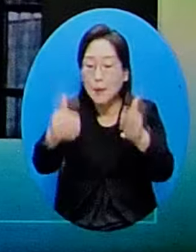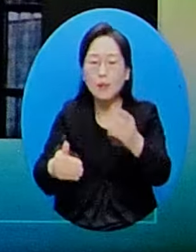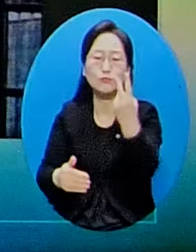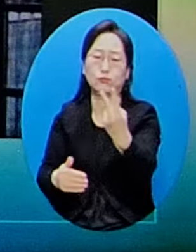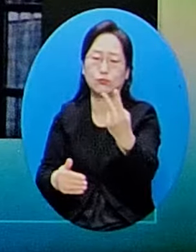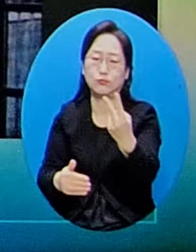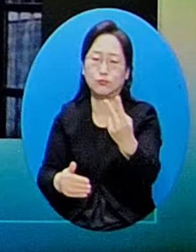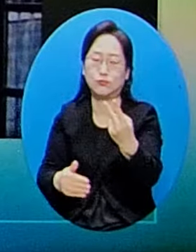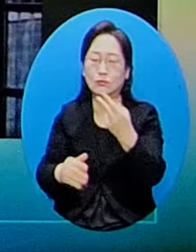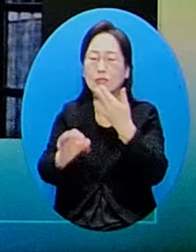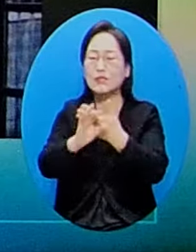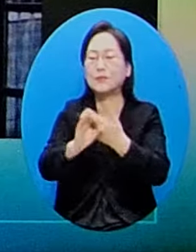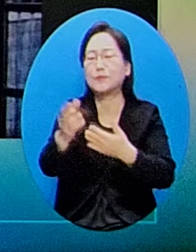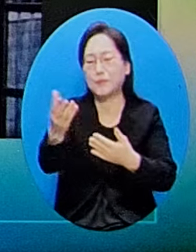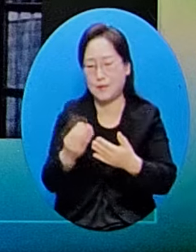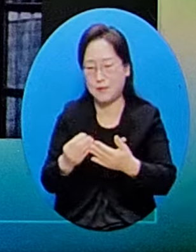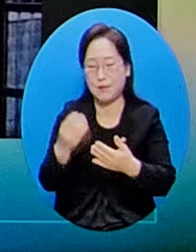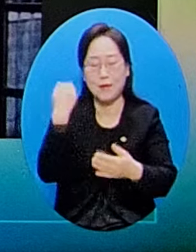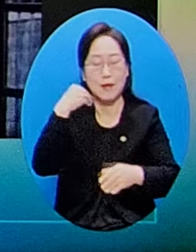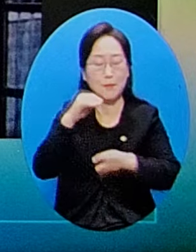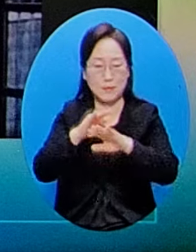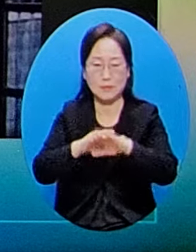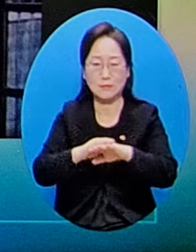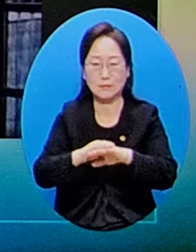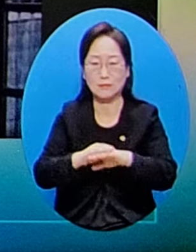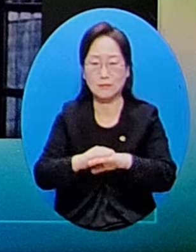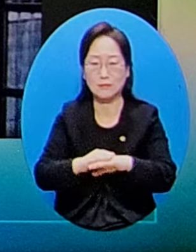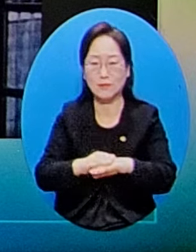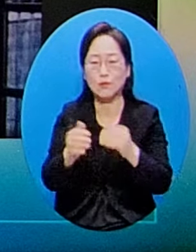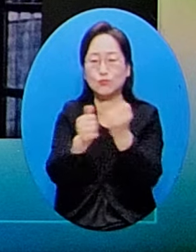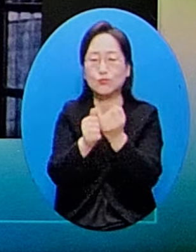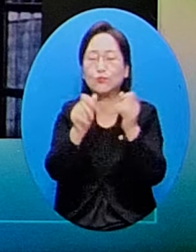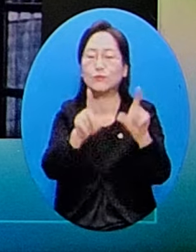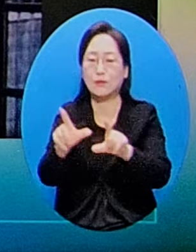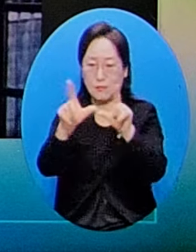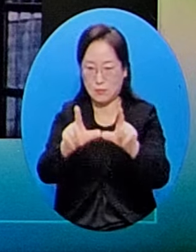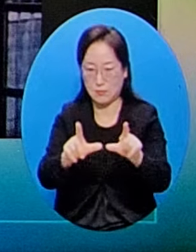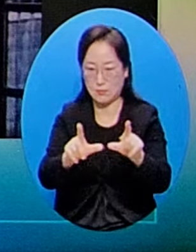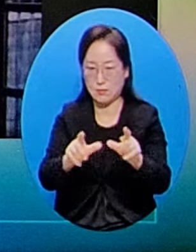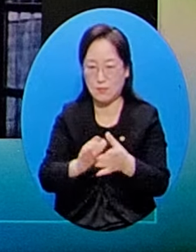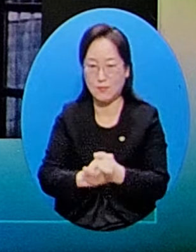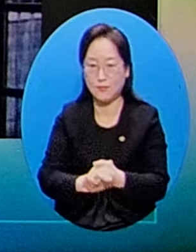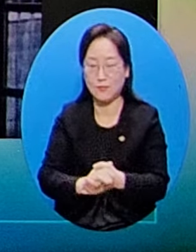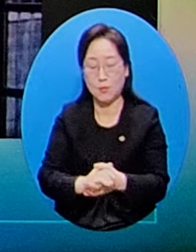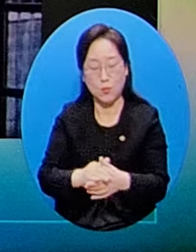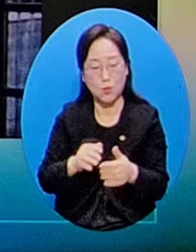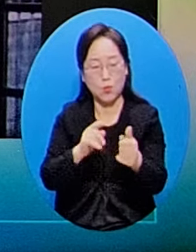살면서 부인과 노년을 보냅니다. 대단한 분입니다.